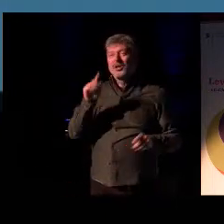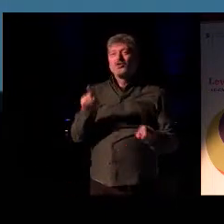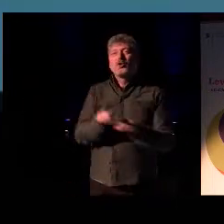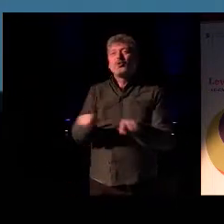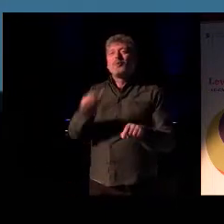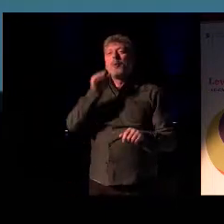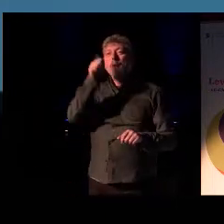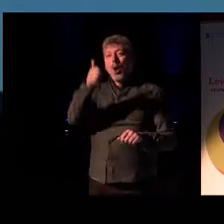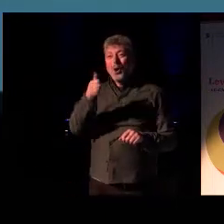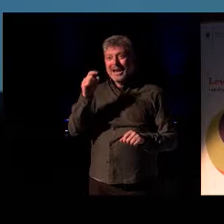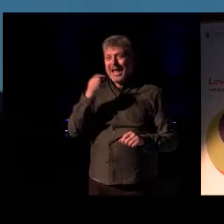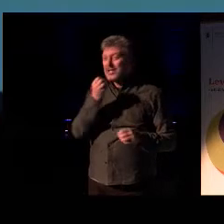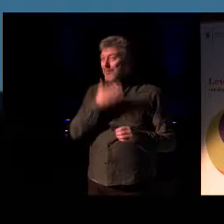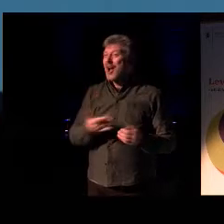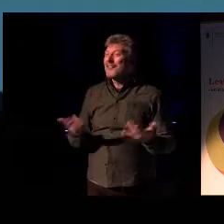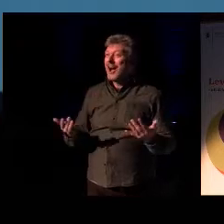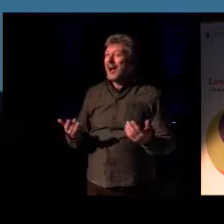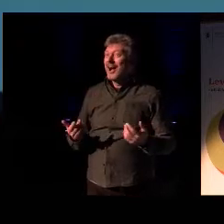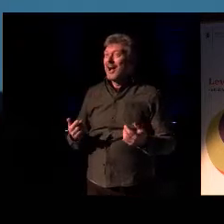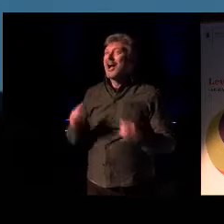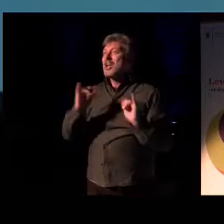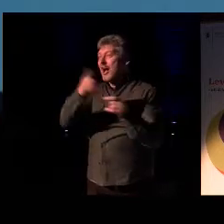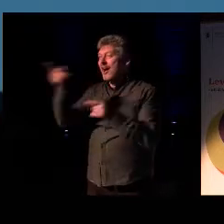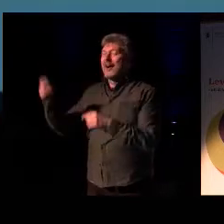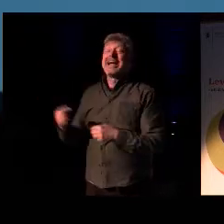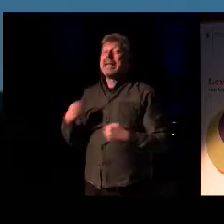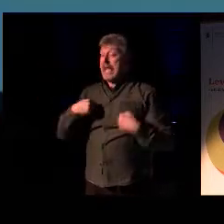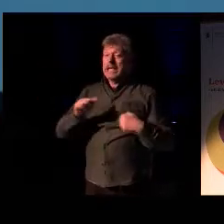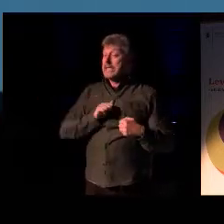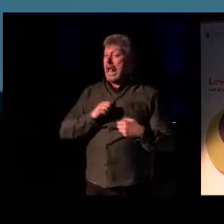tro? Jeg vet ikke, men mange sier det.